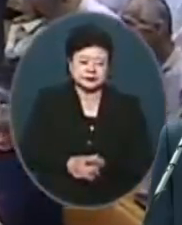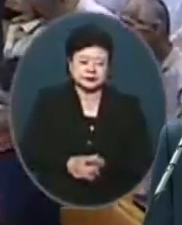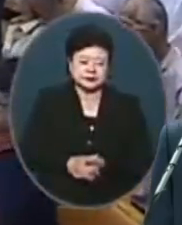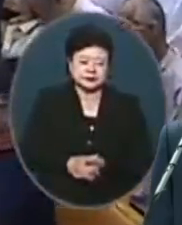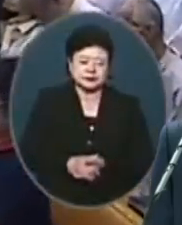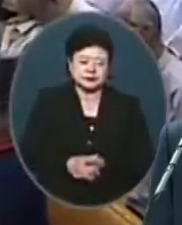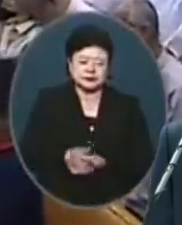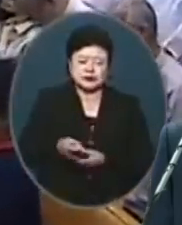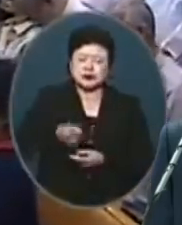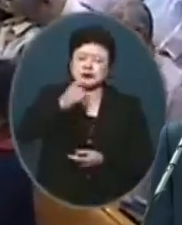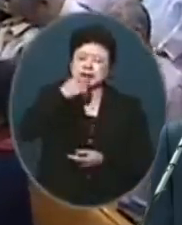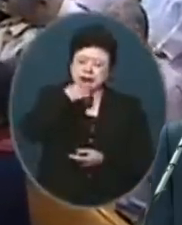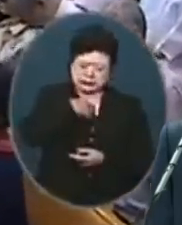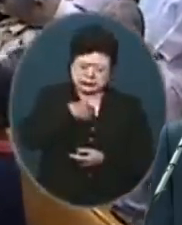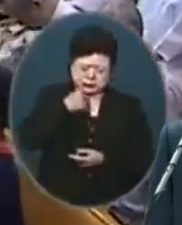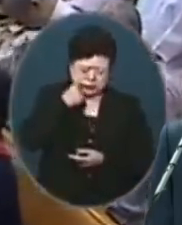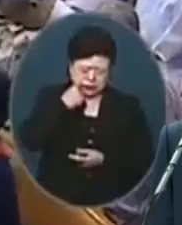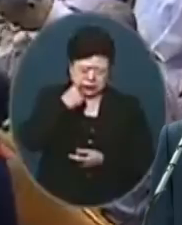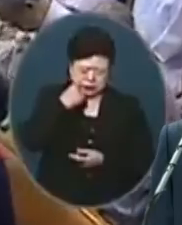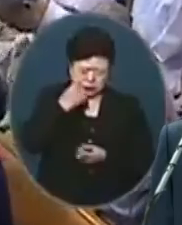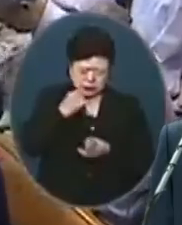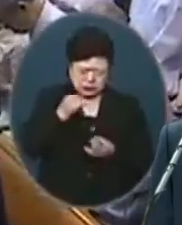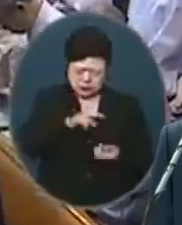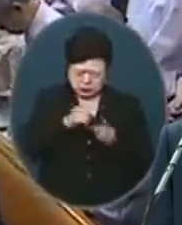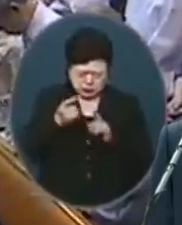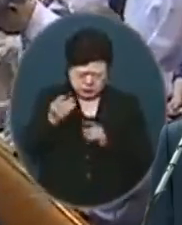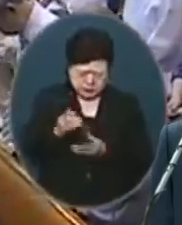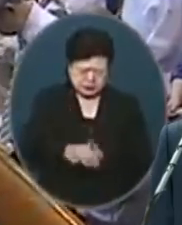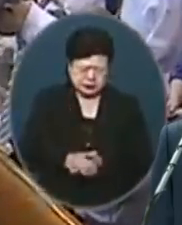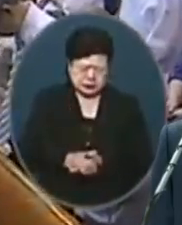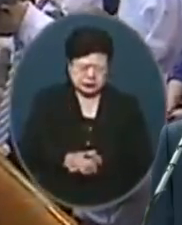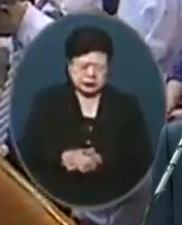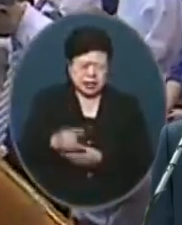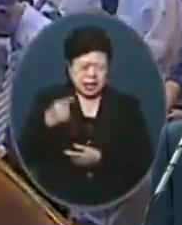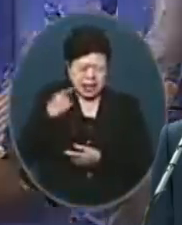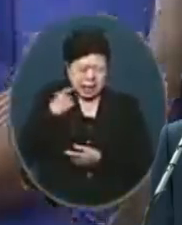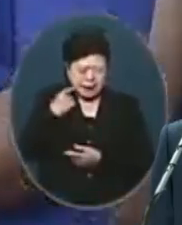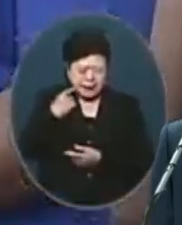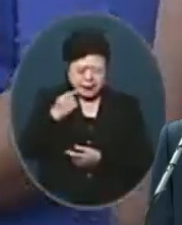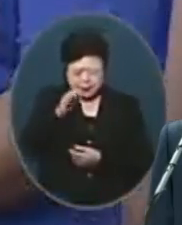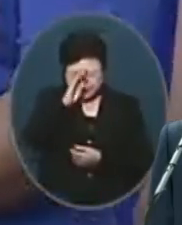물을 마실 수 없어서 고생하는 사람, 암으로